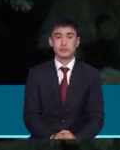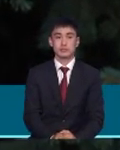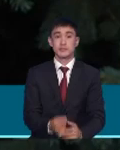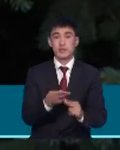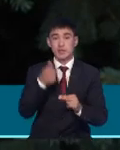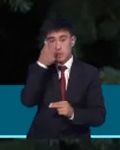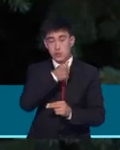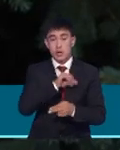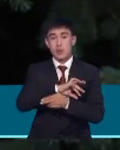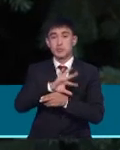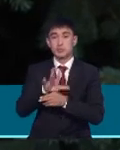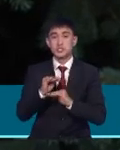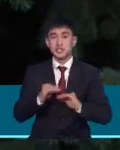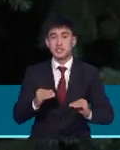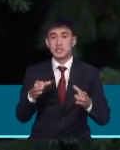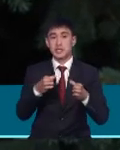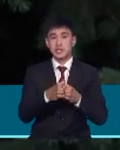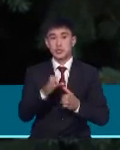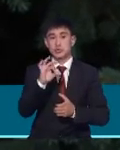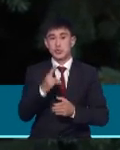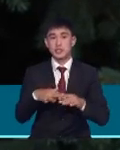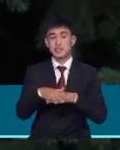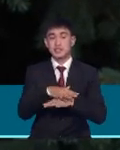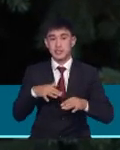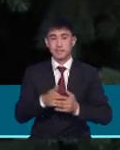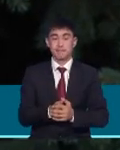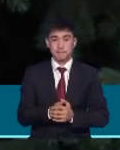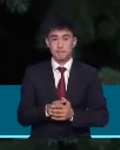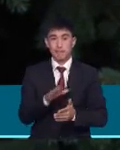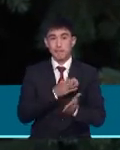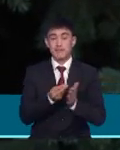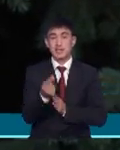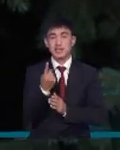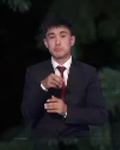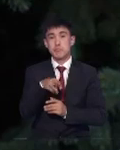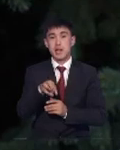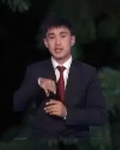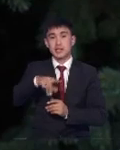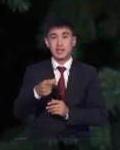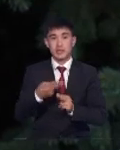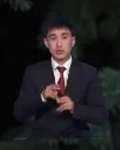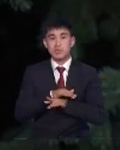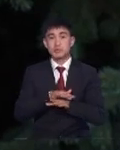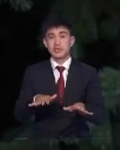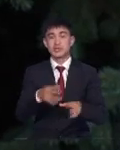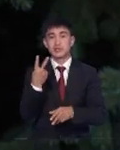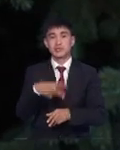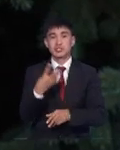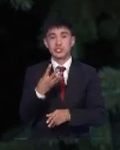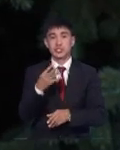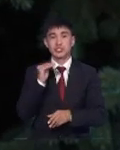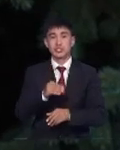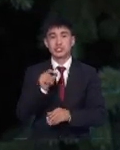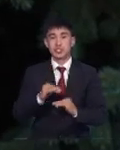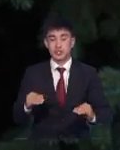В этом году для обеспечения детей из категории социально уязвимых слоев населения выделен 1 миллиард тенге, который распределяется на 24